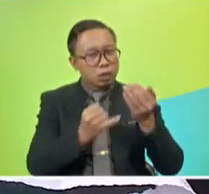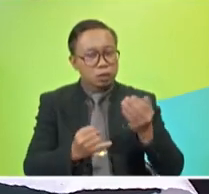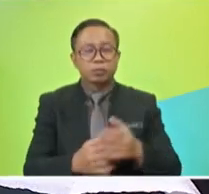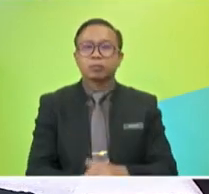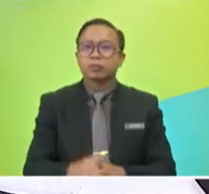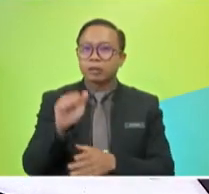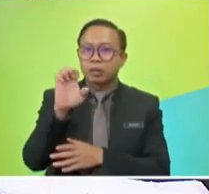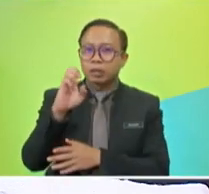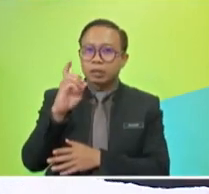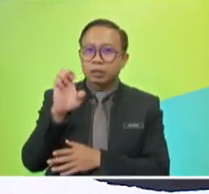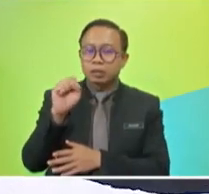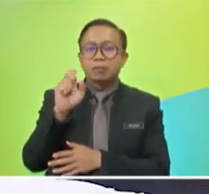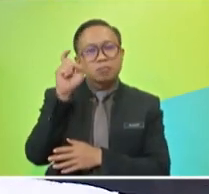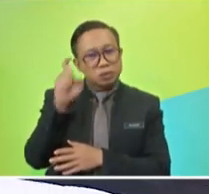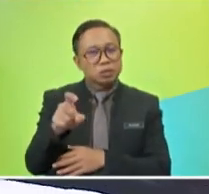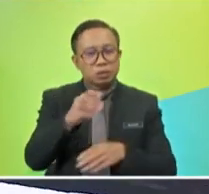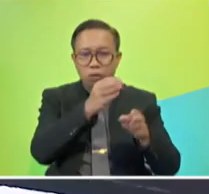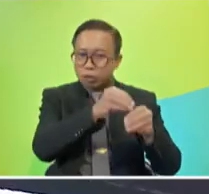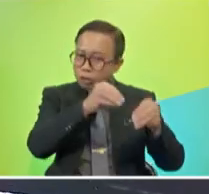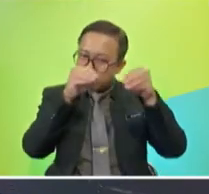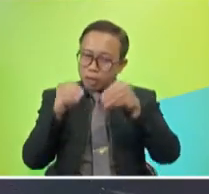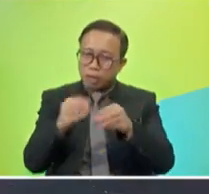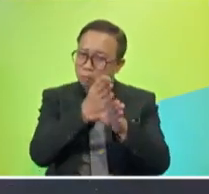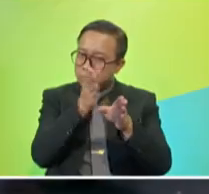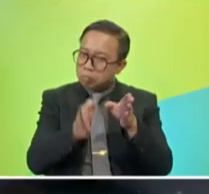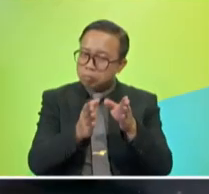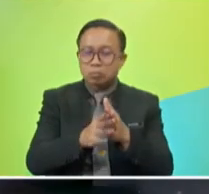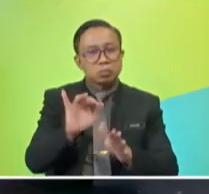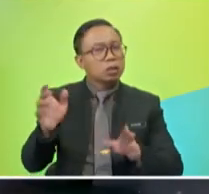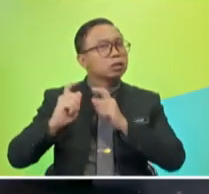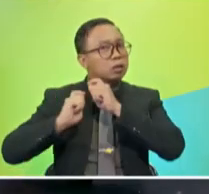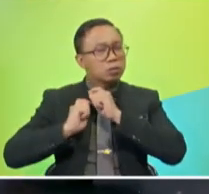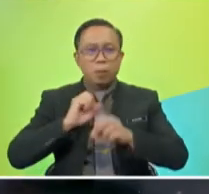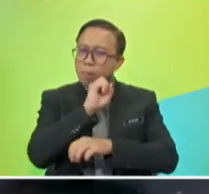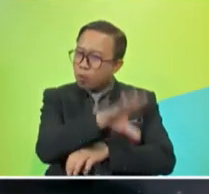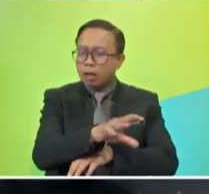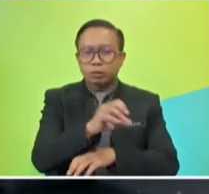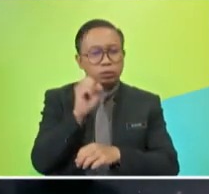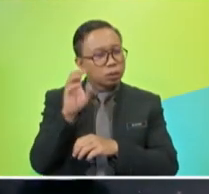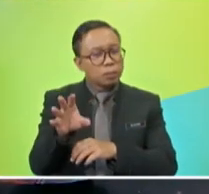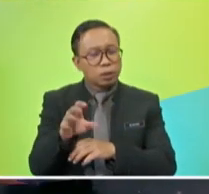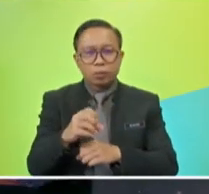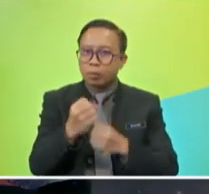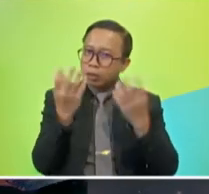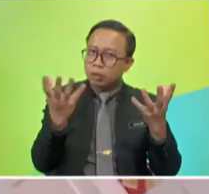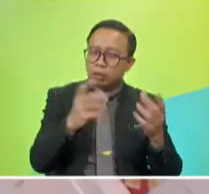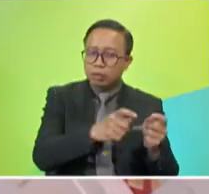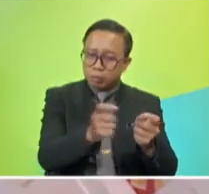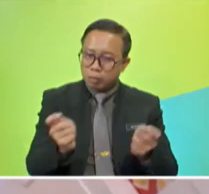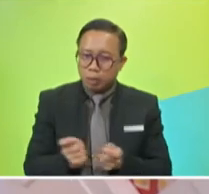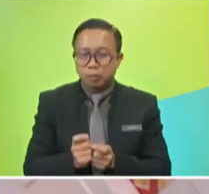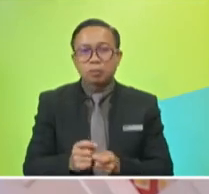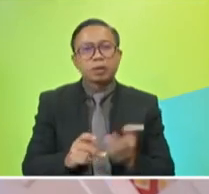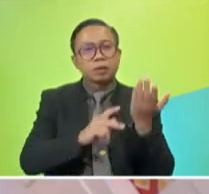di mesti Jiran yang tak bertanggung jawab nih buang sampah merata menjadi Puncak